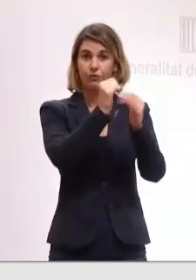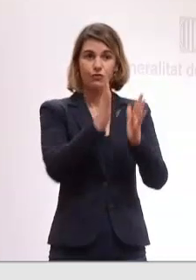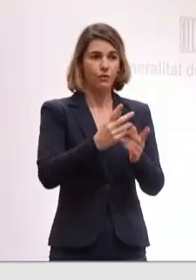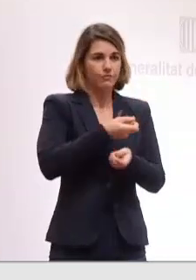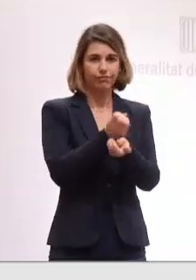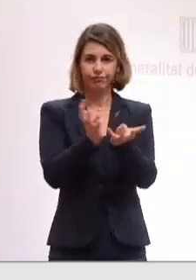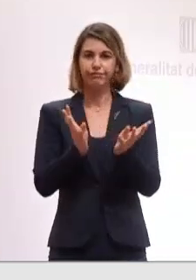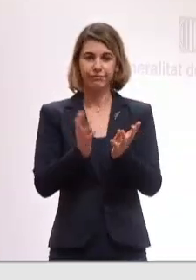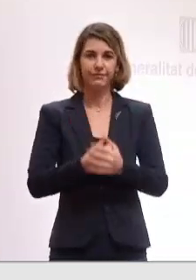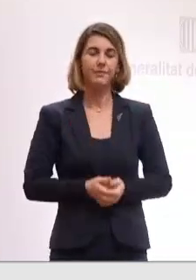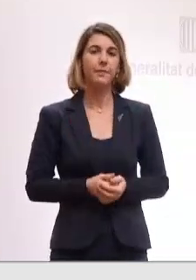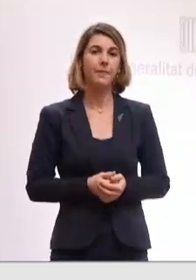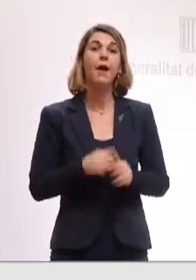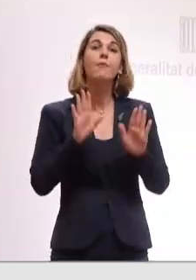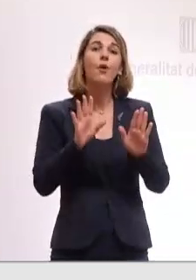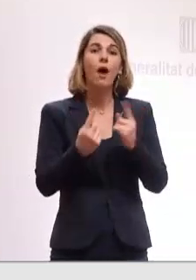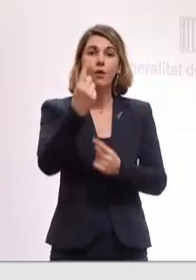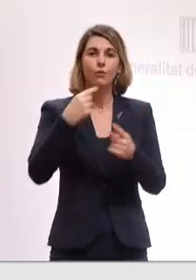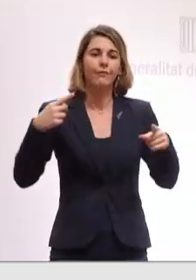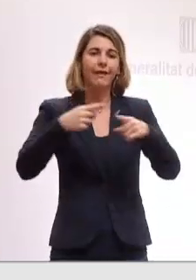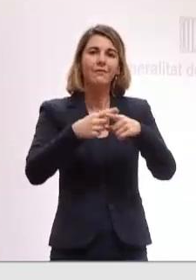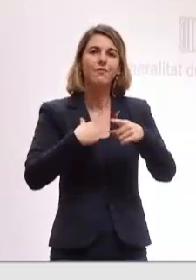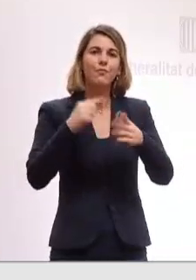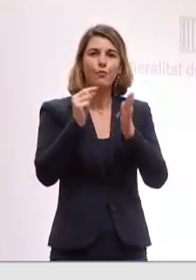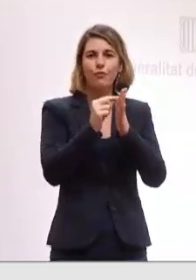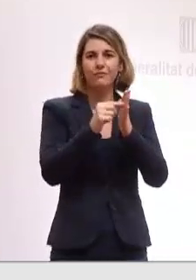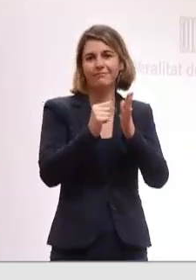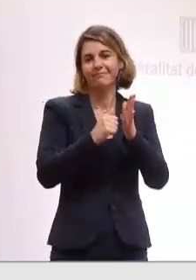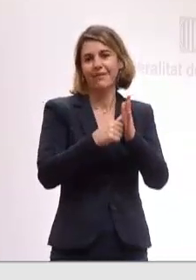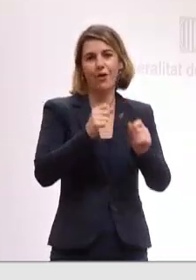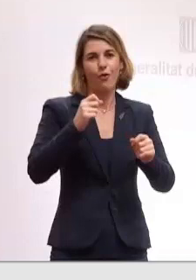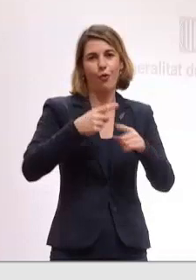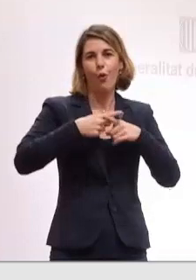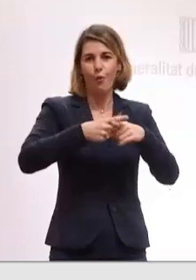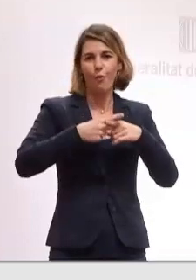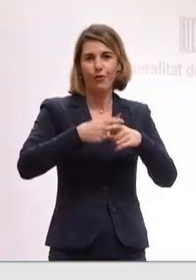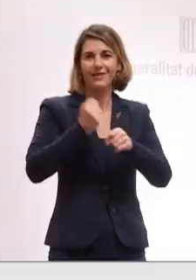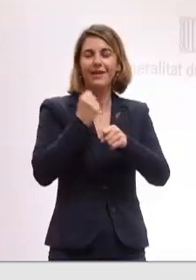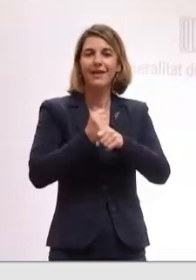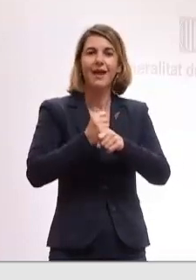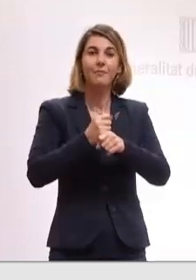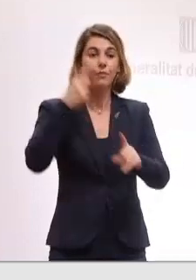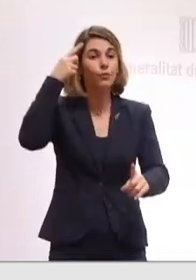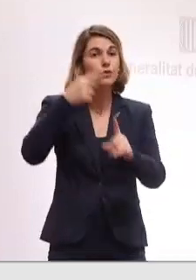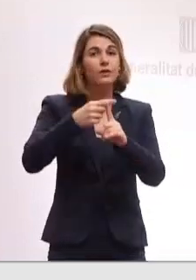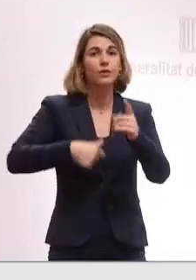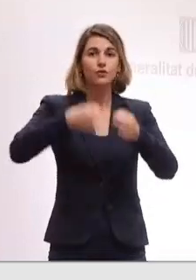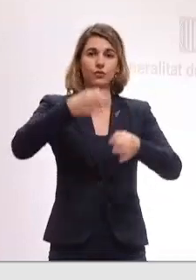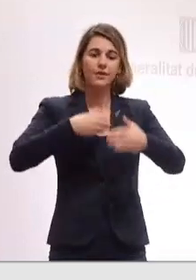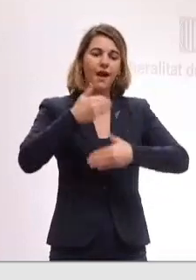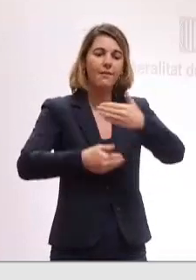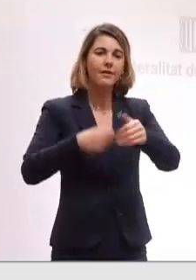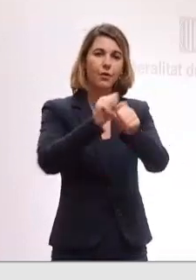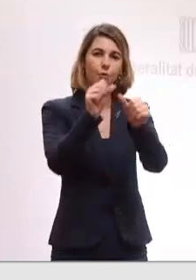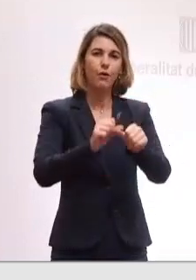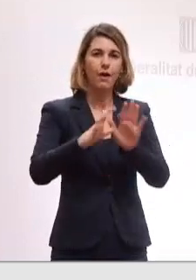diferents. Però hi ha uns punts en comú. Treballar per una justícia que avança cap a un model més